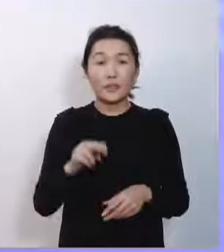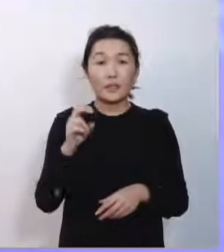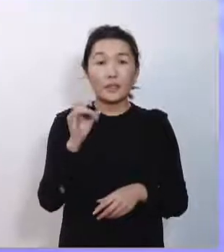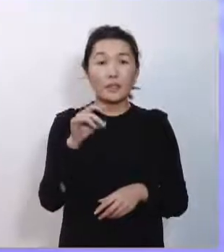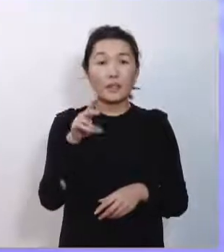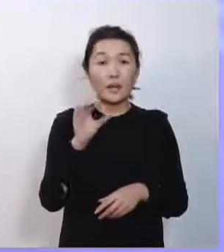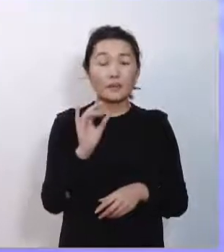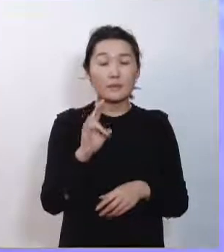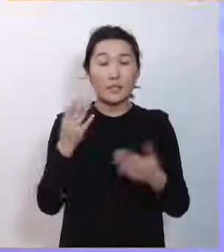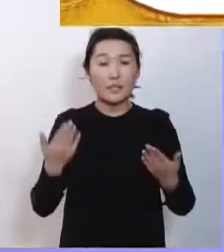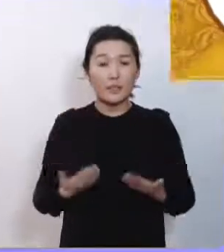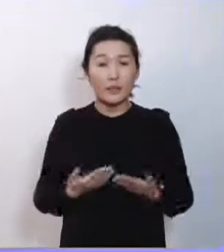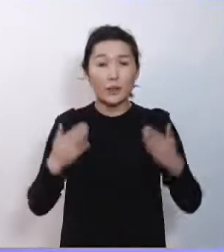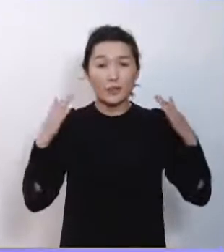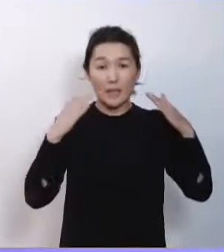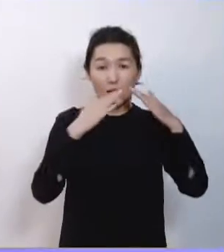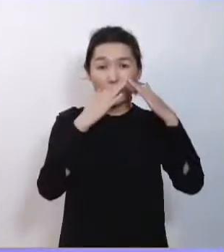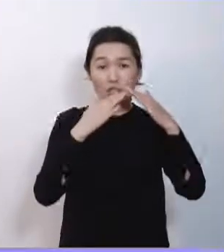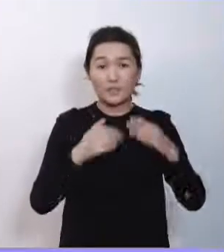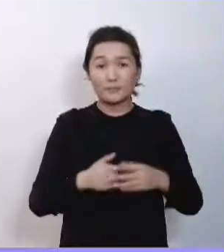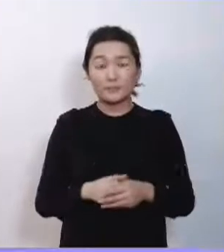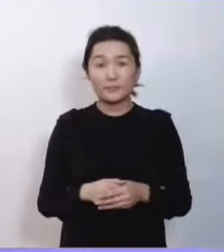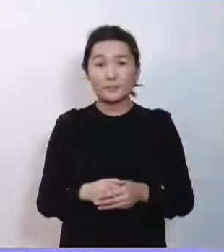Карлсон живет на крыше.